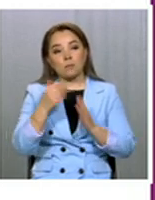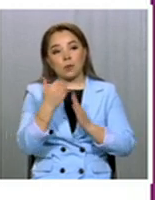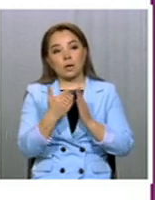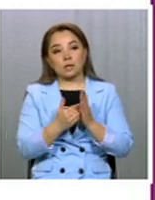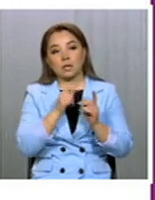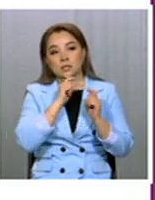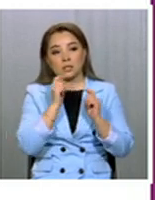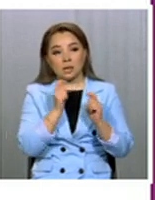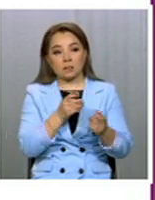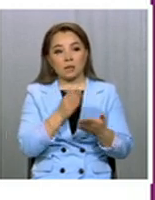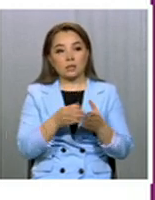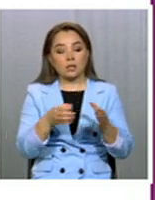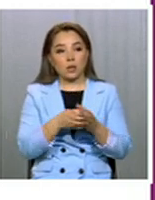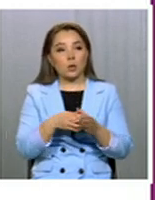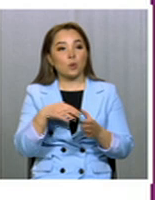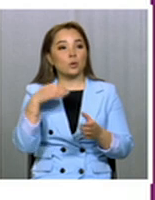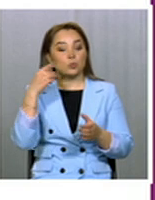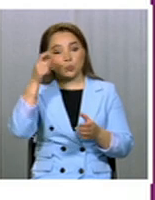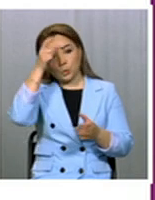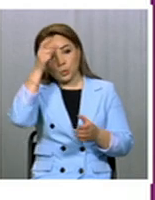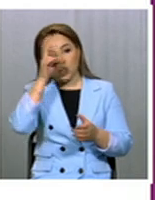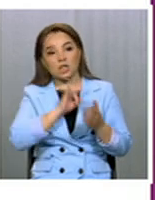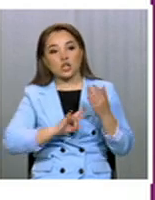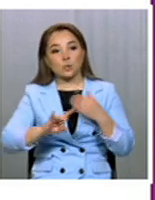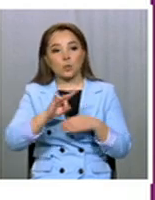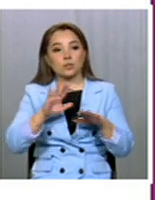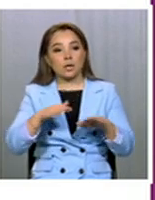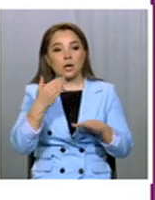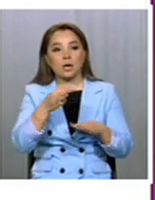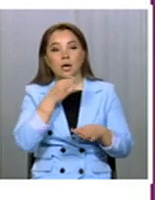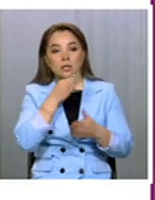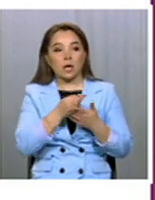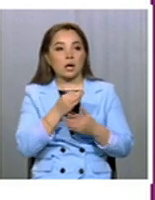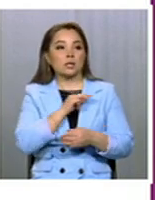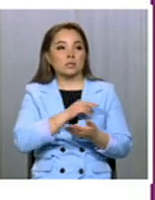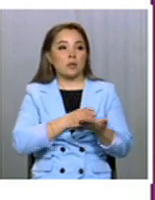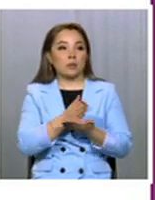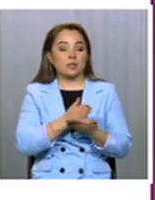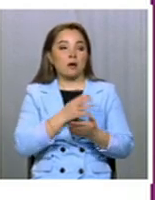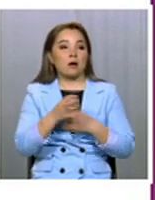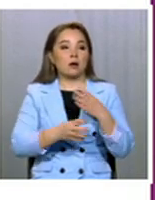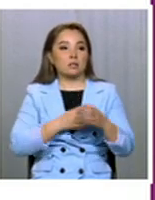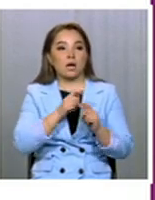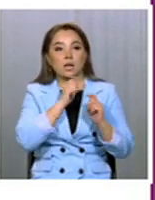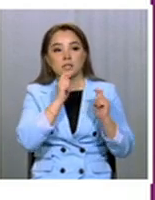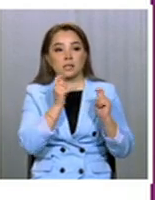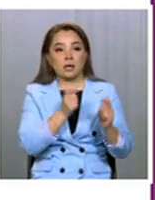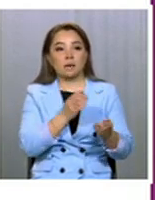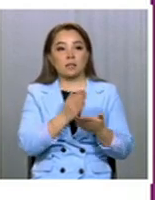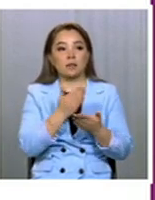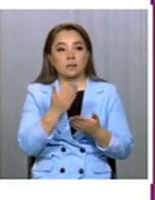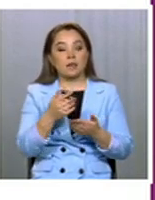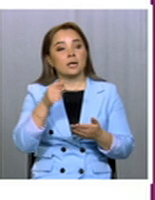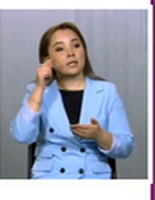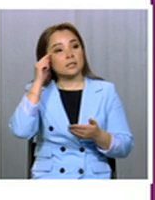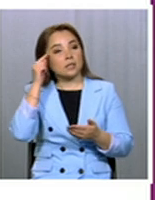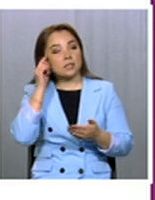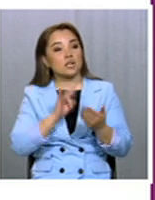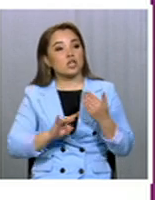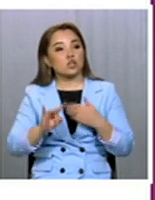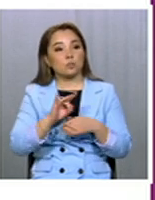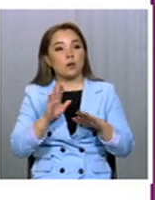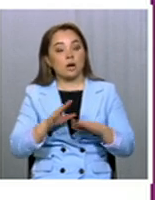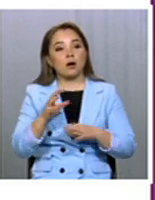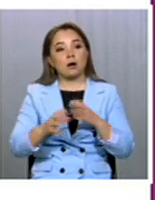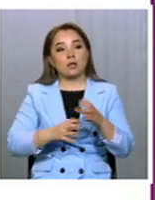сыйлығының. Түрік Республикасының Түрік дүниесіне қызметі үшін халықаралық сыйлығының, Қырғыз Республикасы